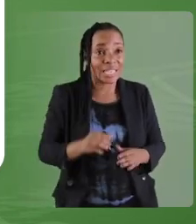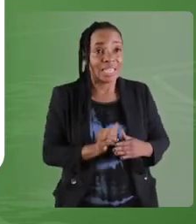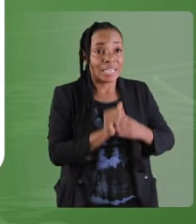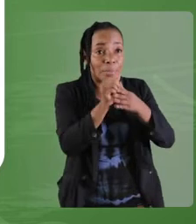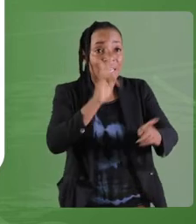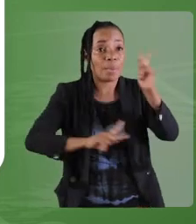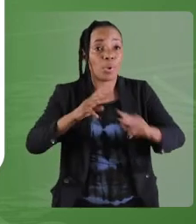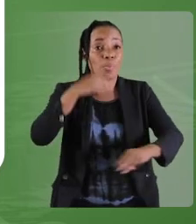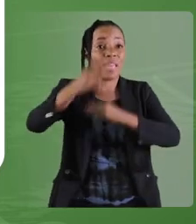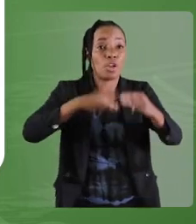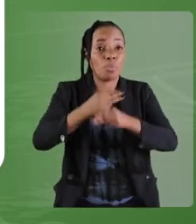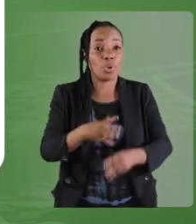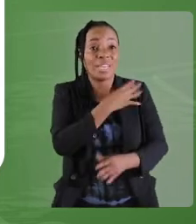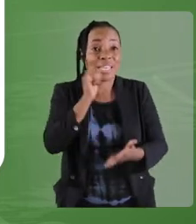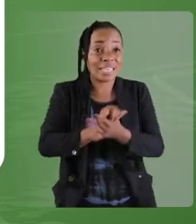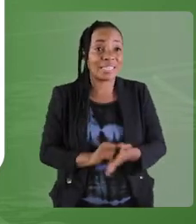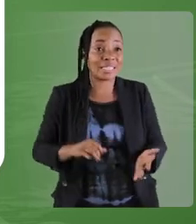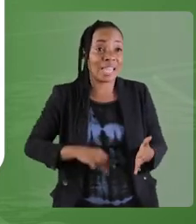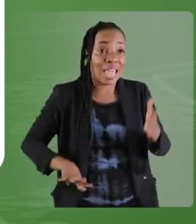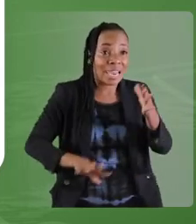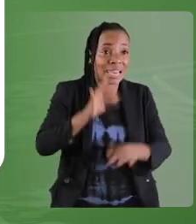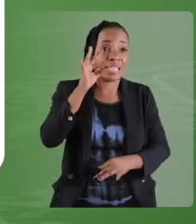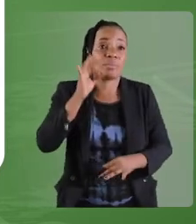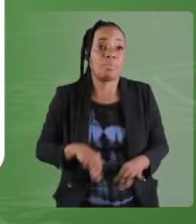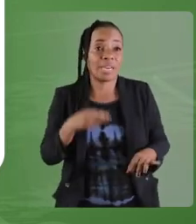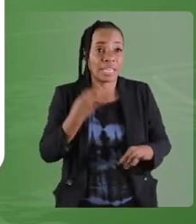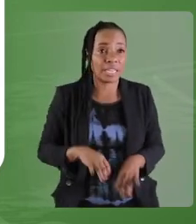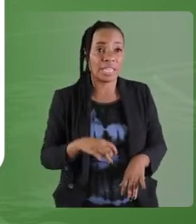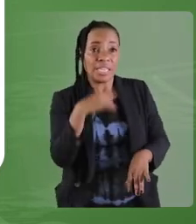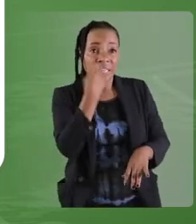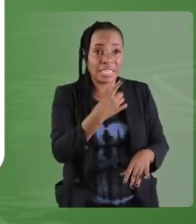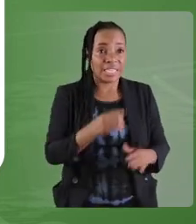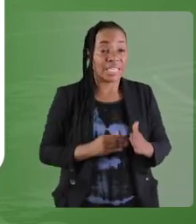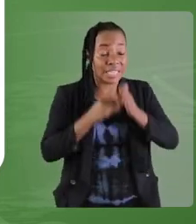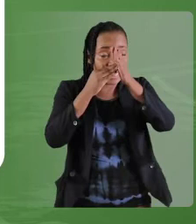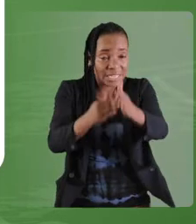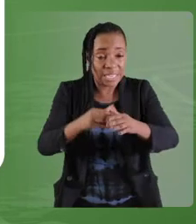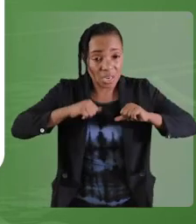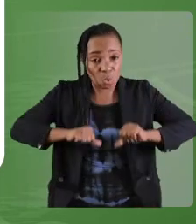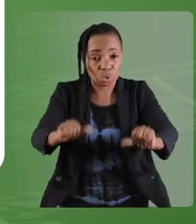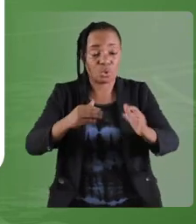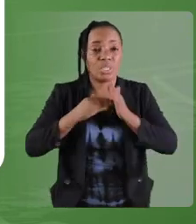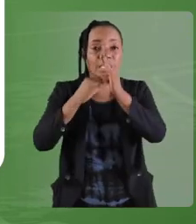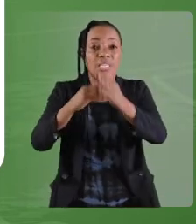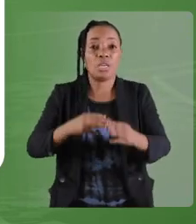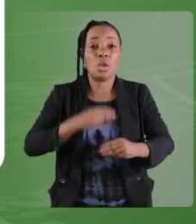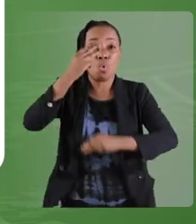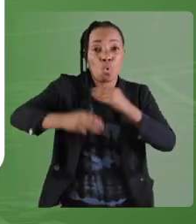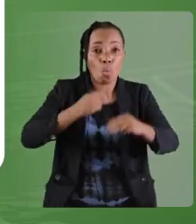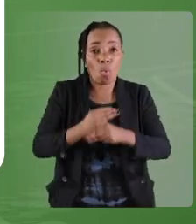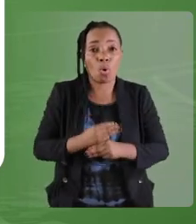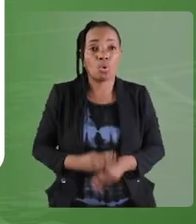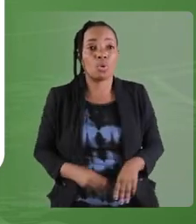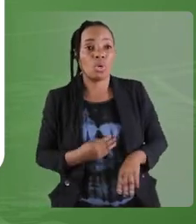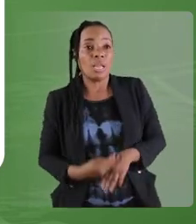l'esprit, sa volonté raisonnable et nécessaire, qui a guidé et qui continue de guider le monde, la raison